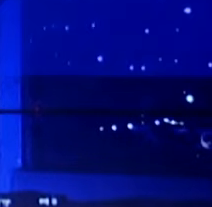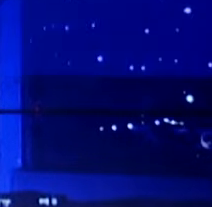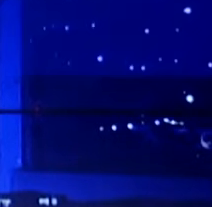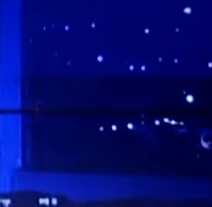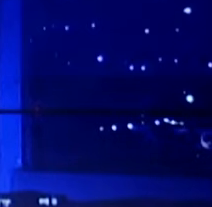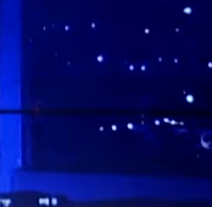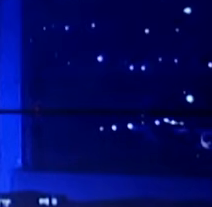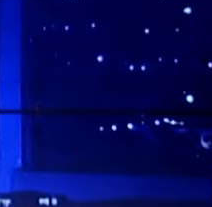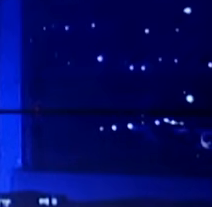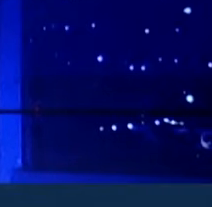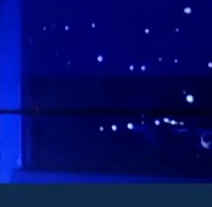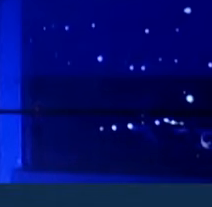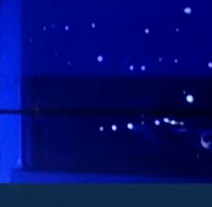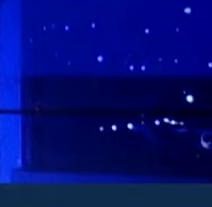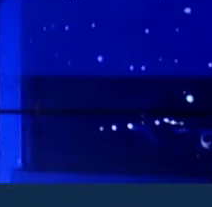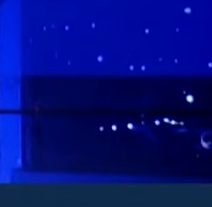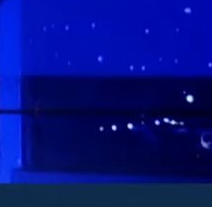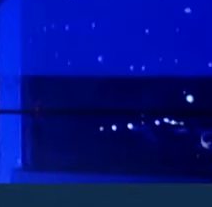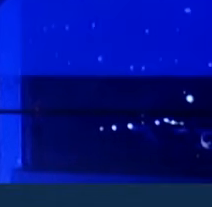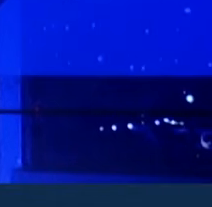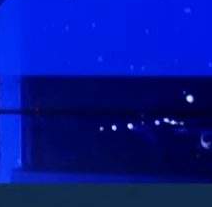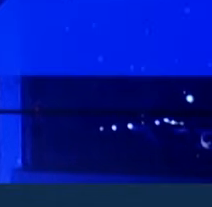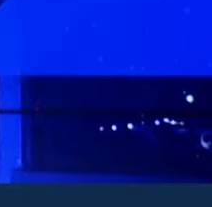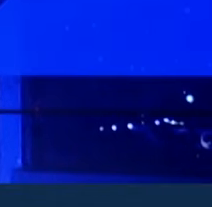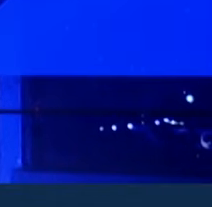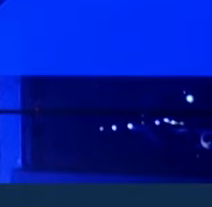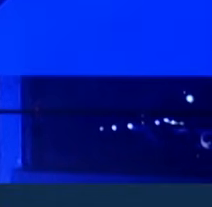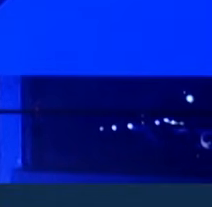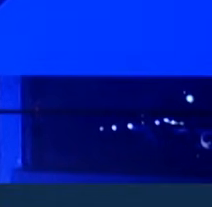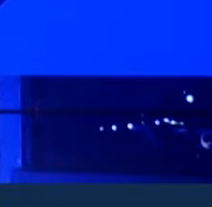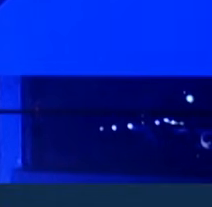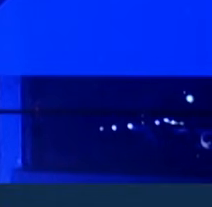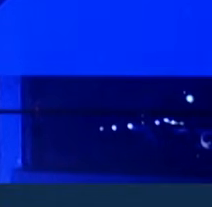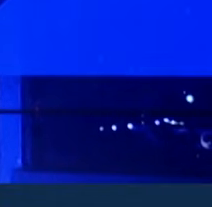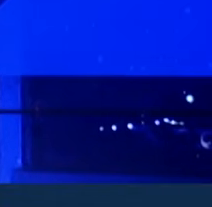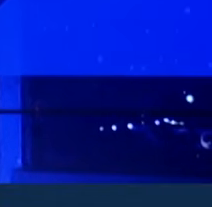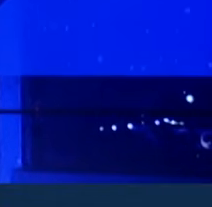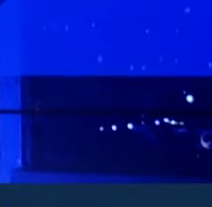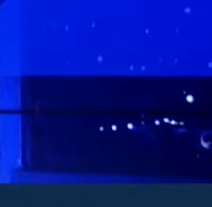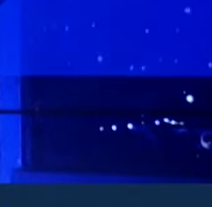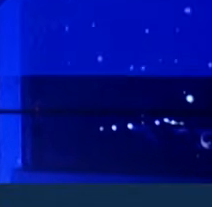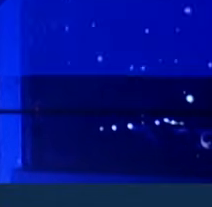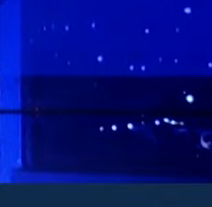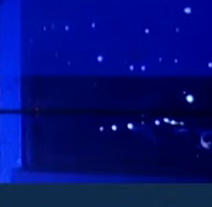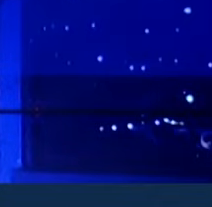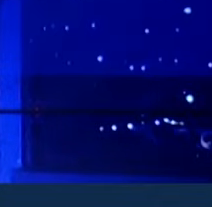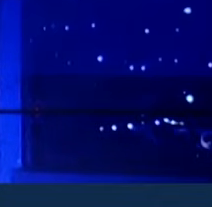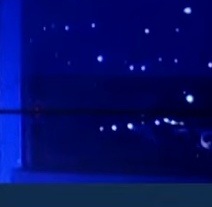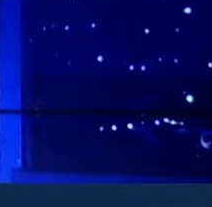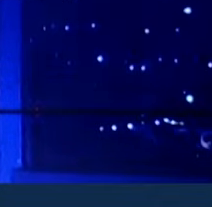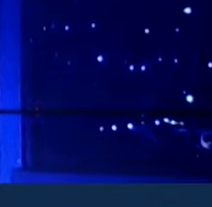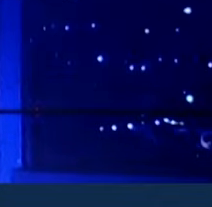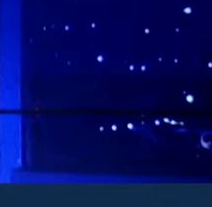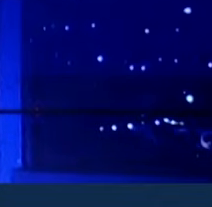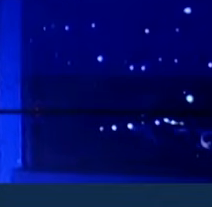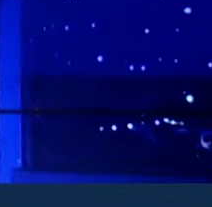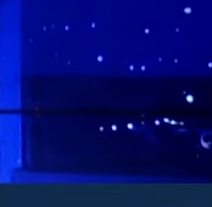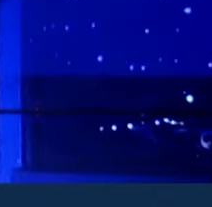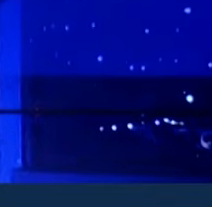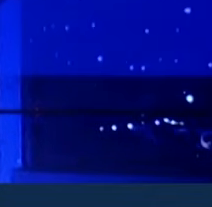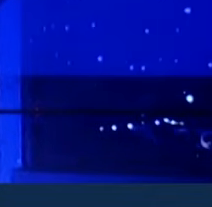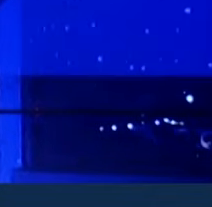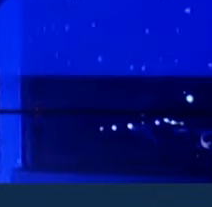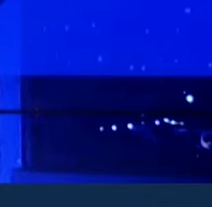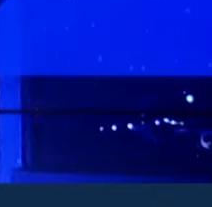5 z'amafaranga y'u Rwanda niyagiye gukoreshwa mu bikorwa byo gutera inkunga imishinga yakirwa n'ikigega gifasha ishoramari